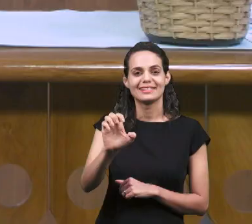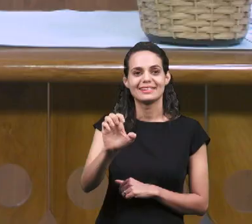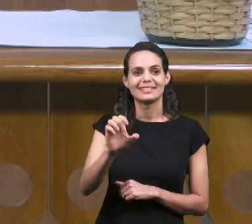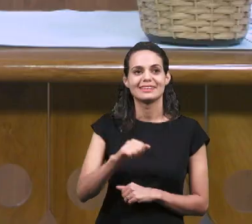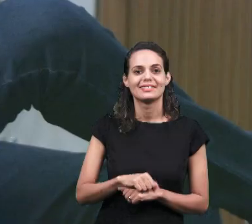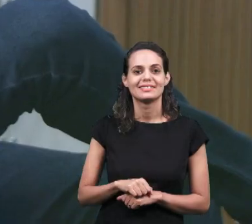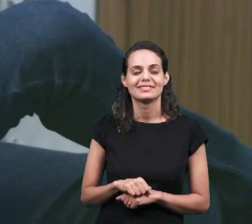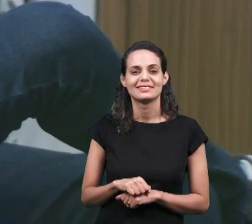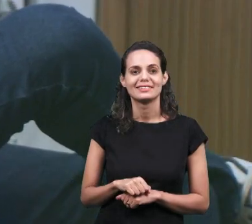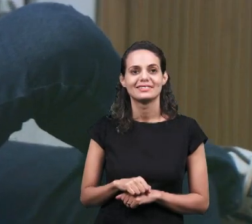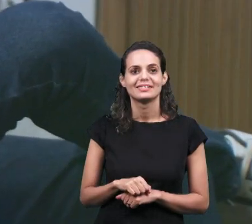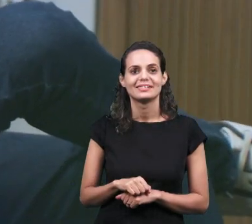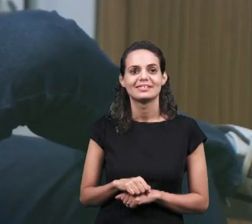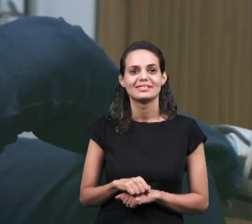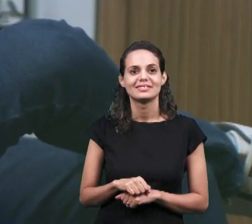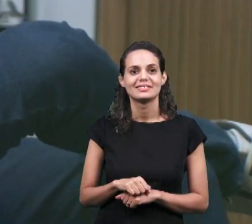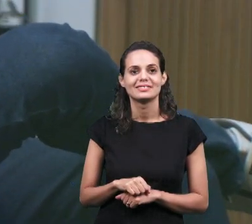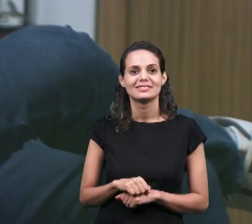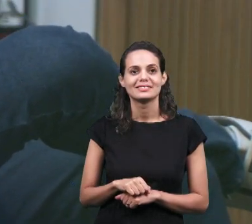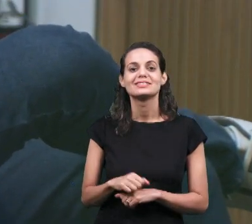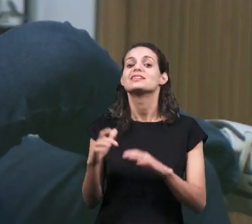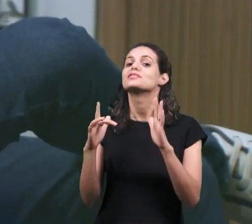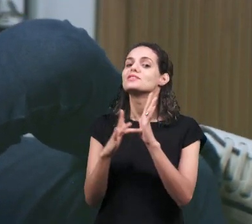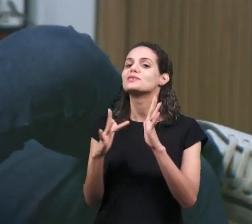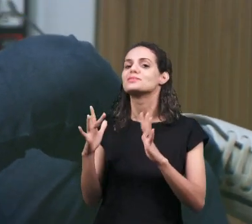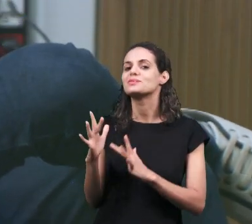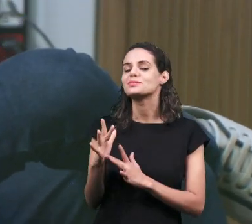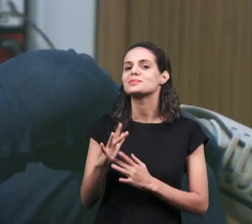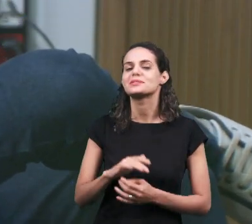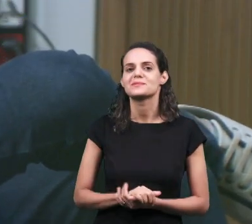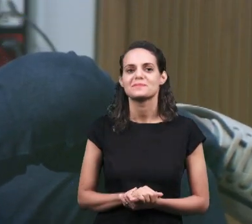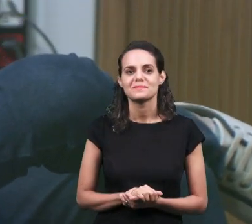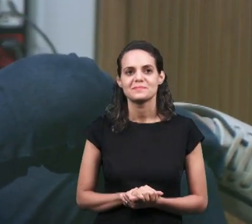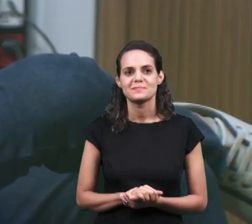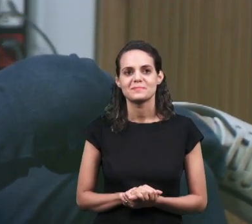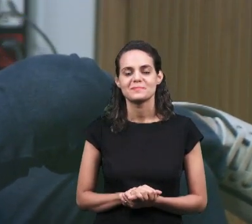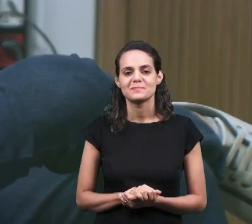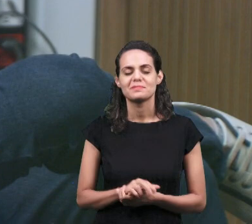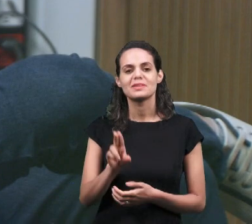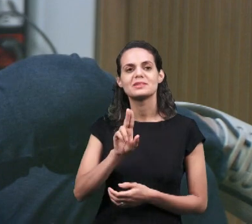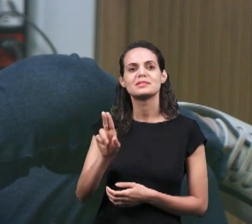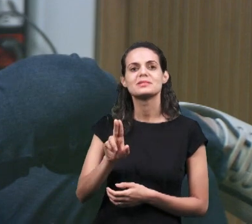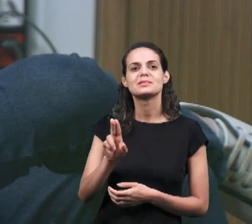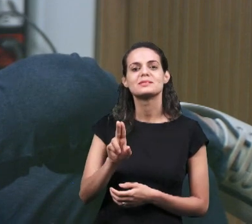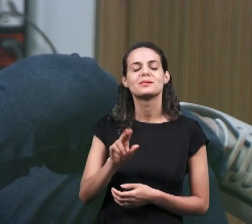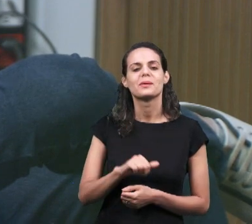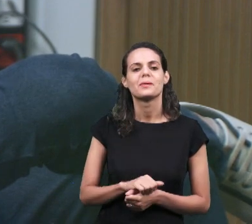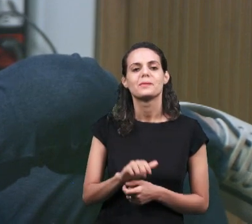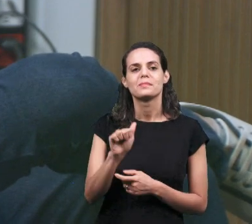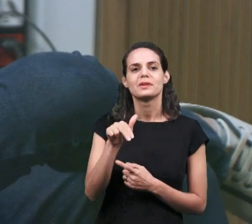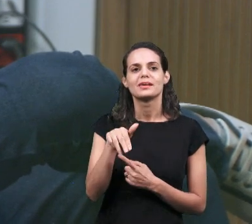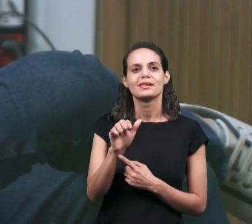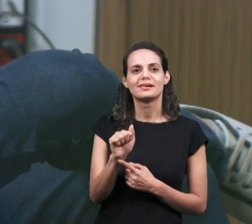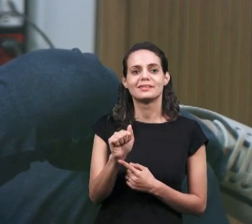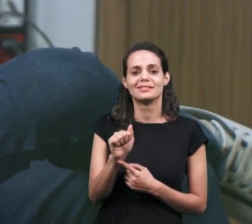Qu'est-ce qui dit la réponse E? C'est Jésus. Comment vous vous appelez? Anne